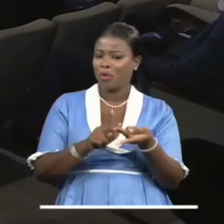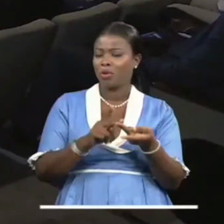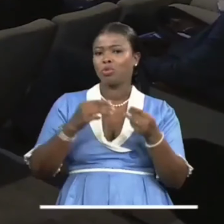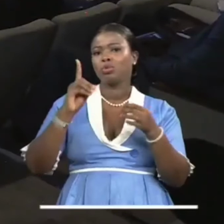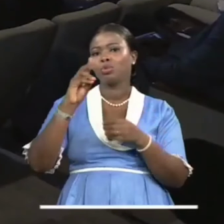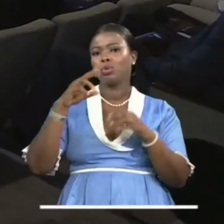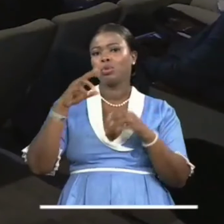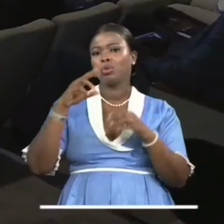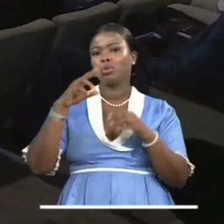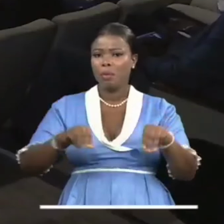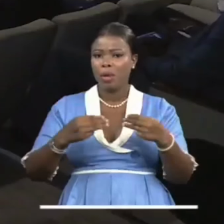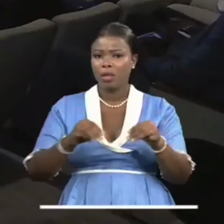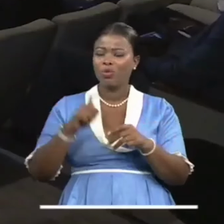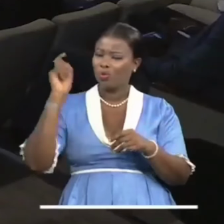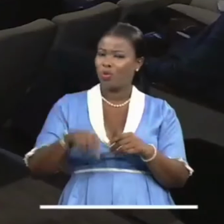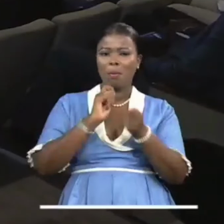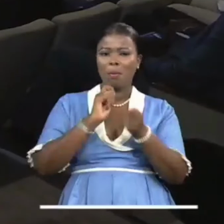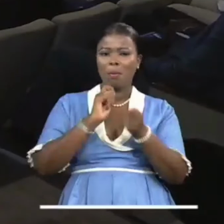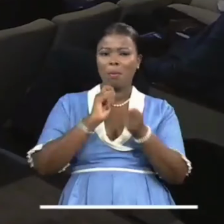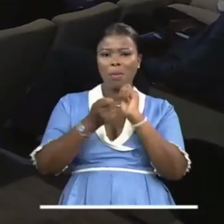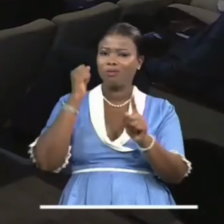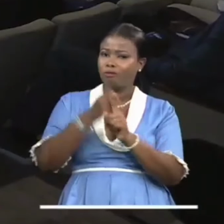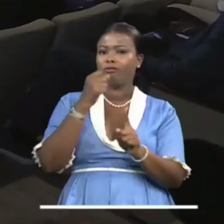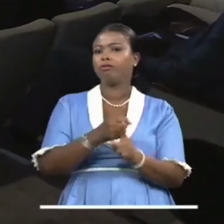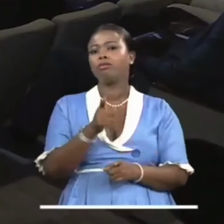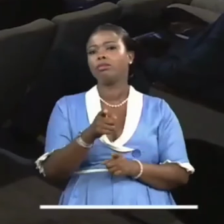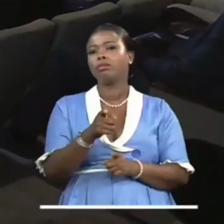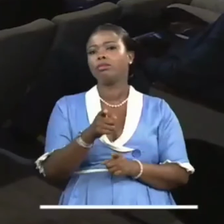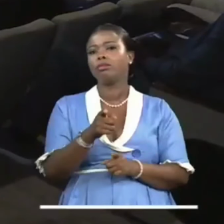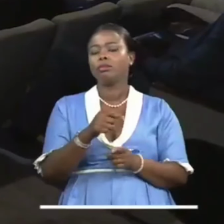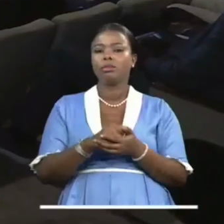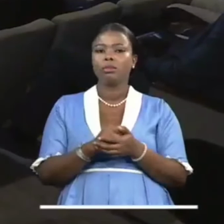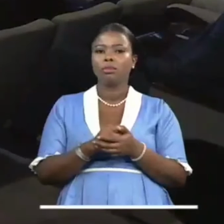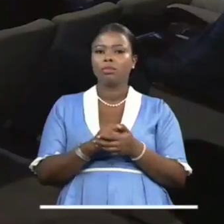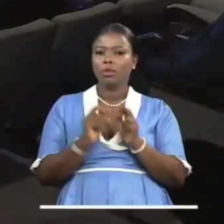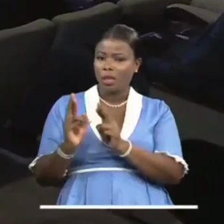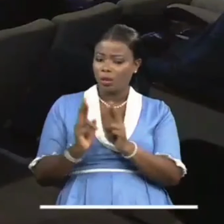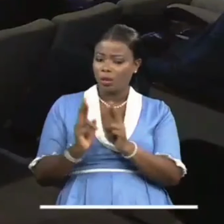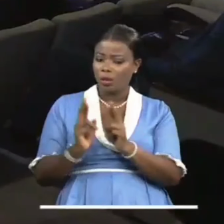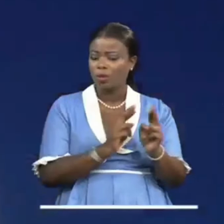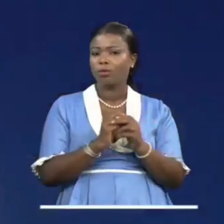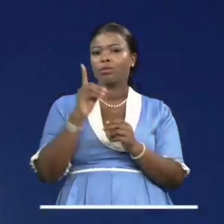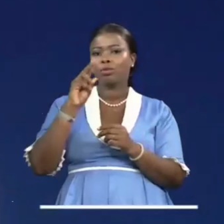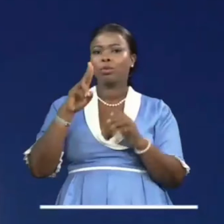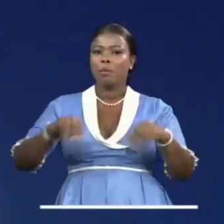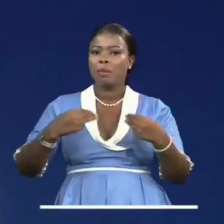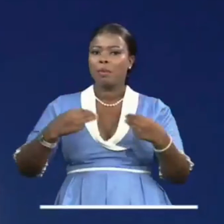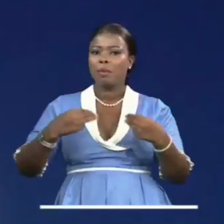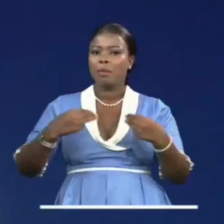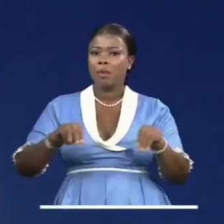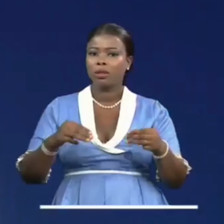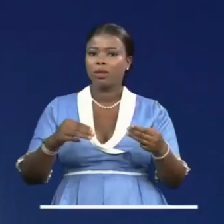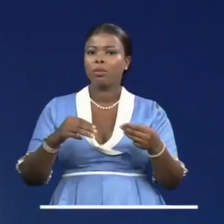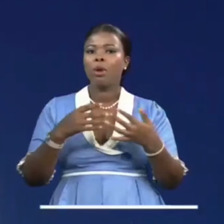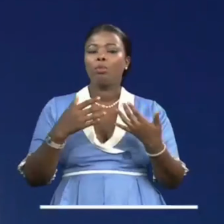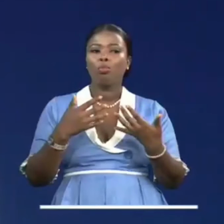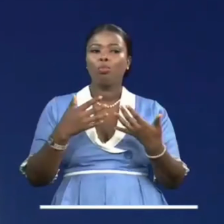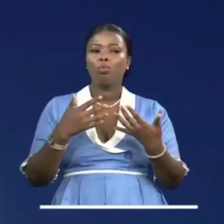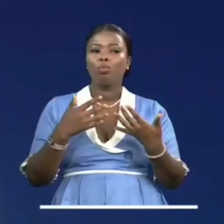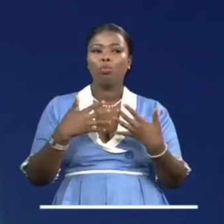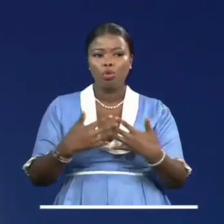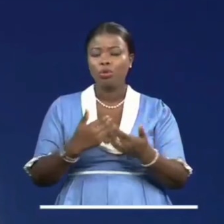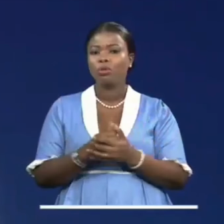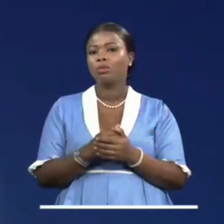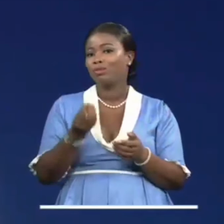insister sur un phénomène intéressant c'est la régulation du marché pour certains produits particuliers notamment les produits alimentaires les produits